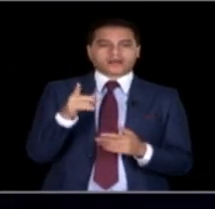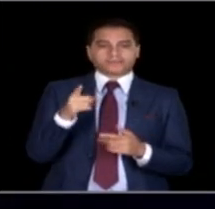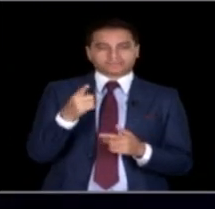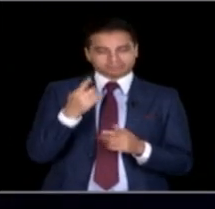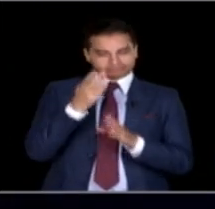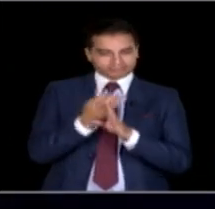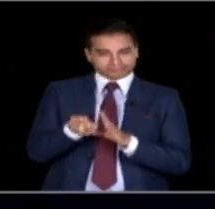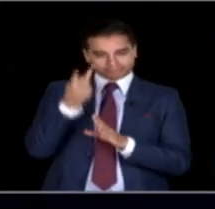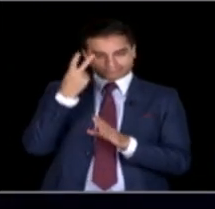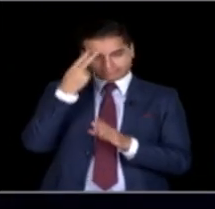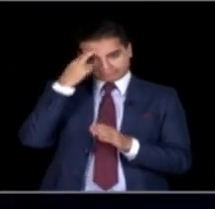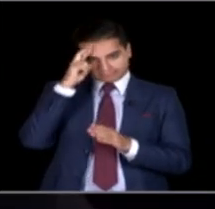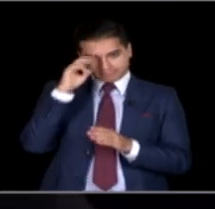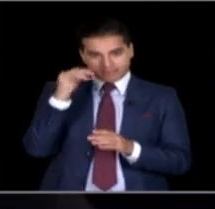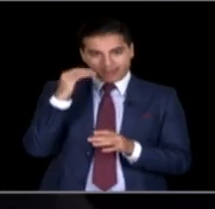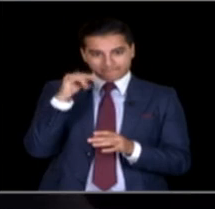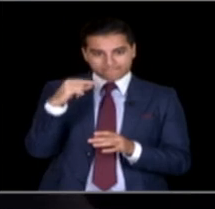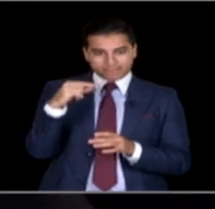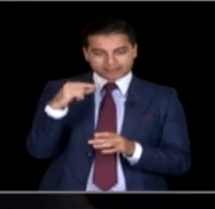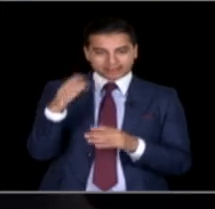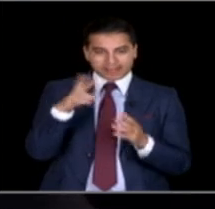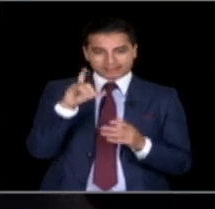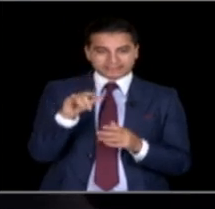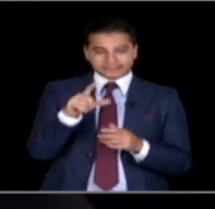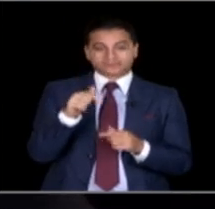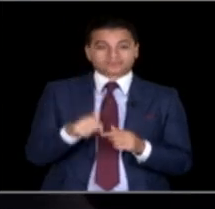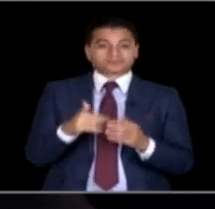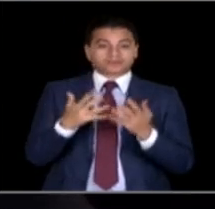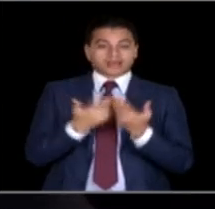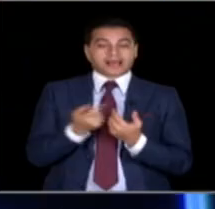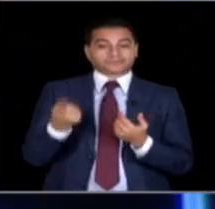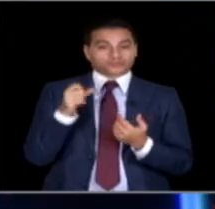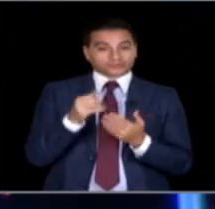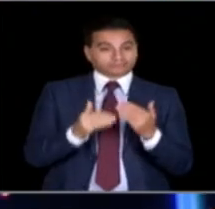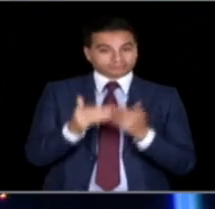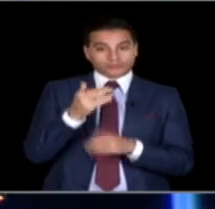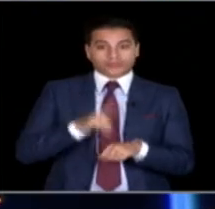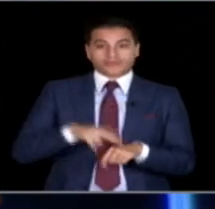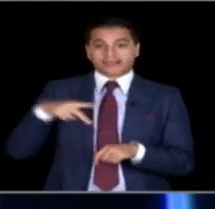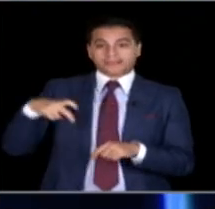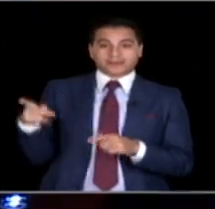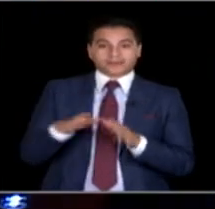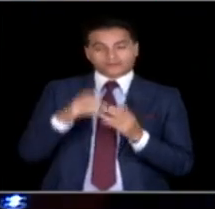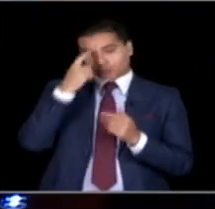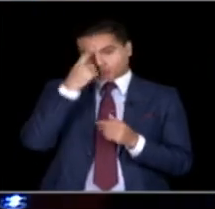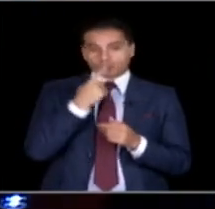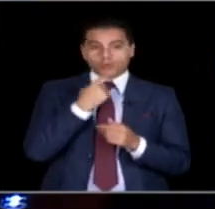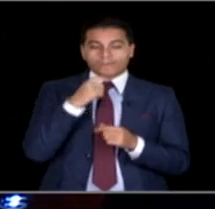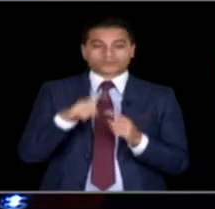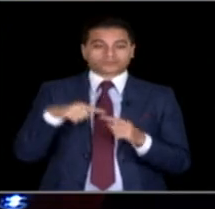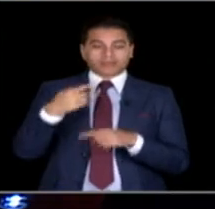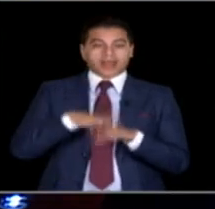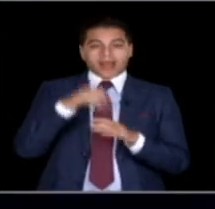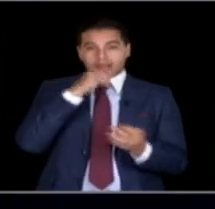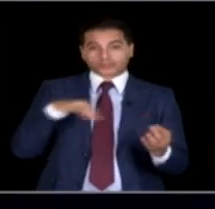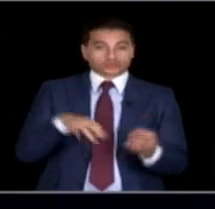وإخراج محمد أمين. مؤمن غيرت نتيجة، 95 للعراب، 80 الهنود الحمر.